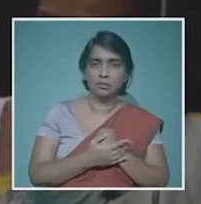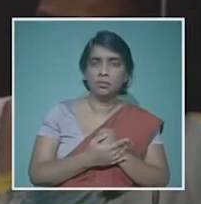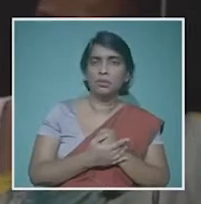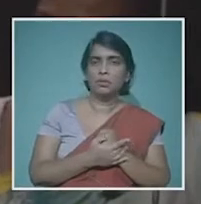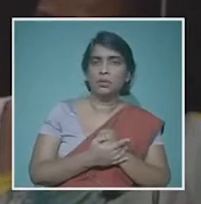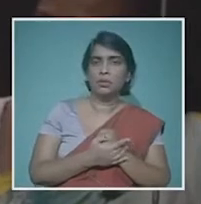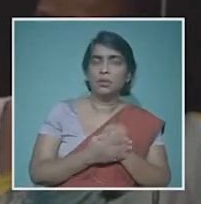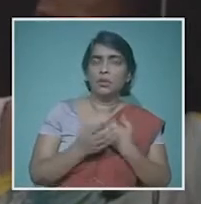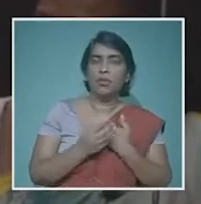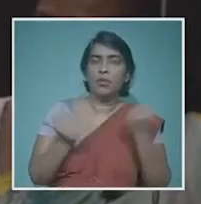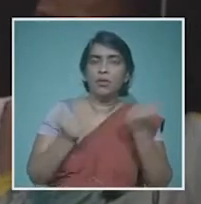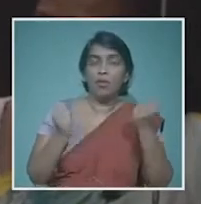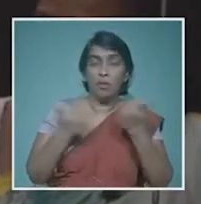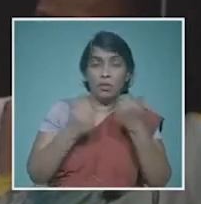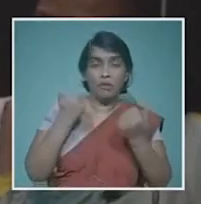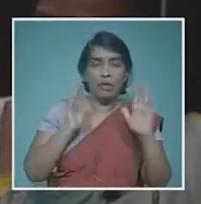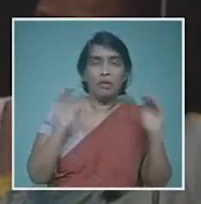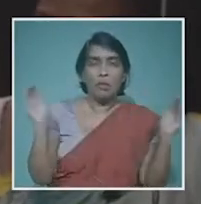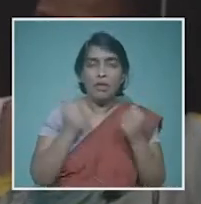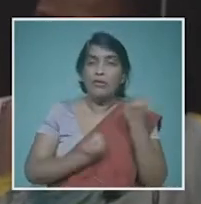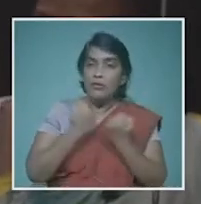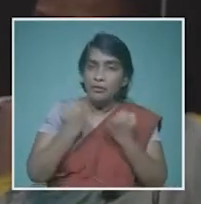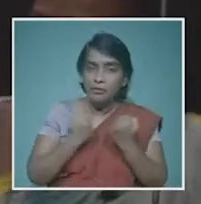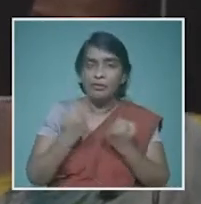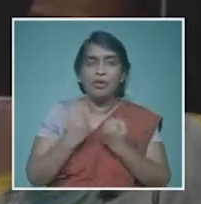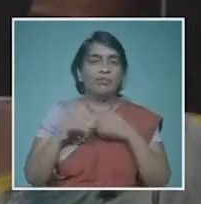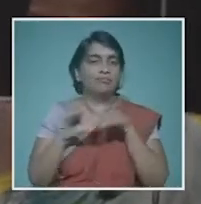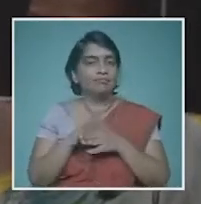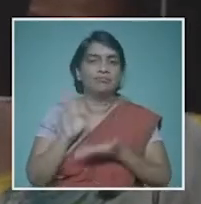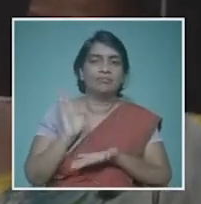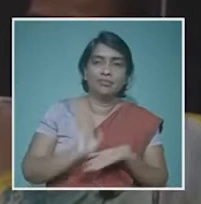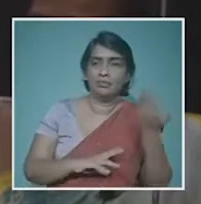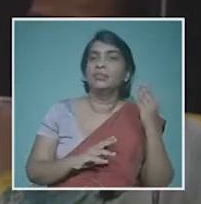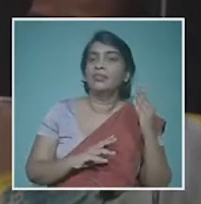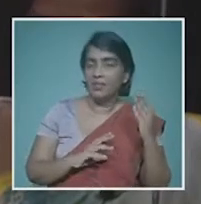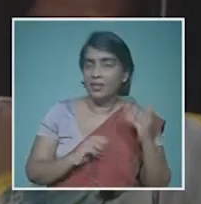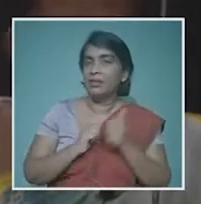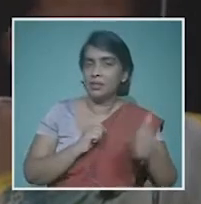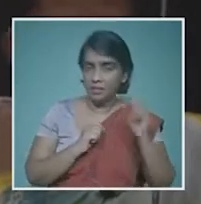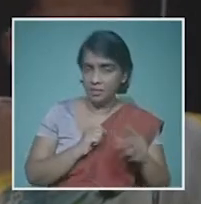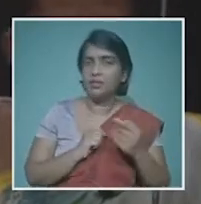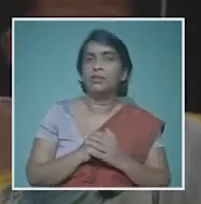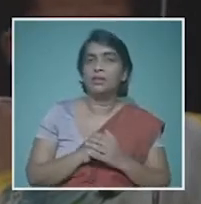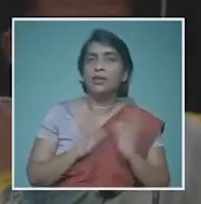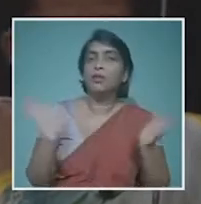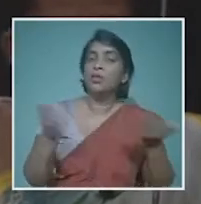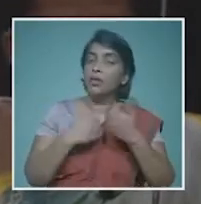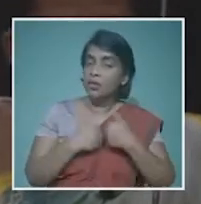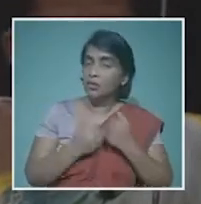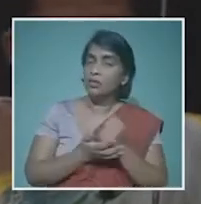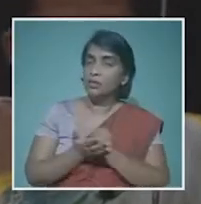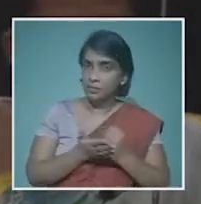අපි පොඩි වාහන හොයාගෙන පොඩි වාහන වල යන තත්ත්වෙට පත් වුණා. අපි සියලු